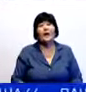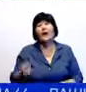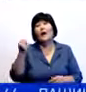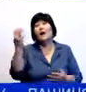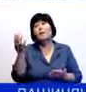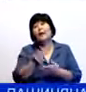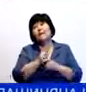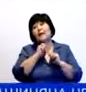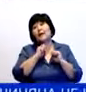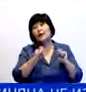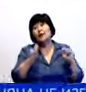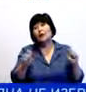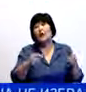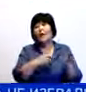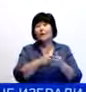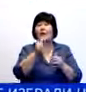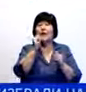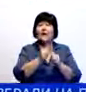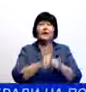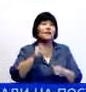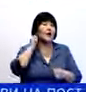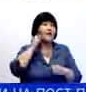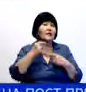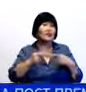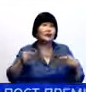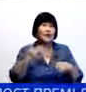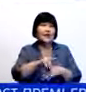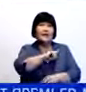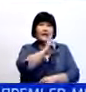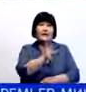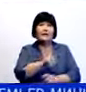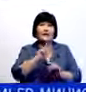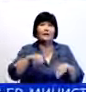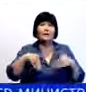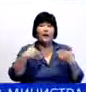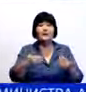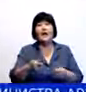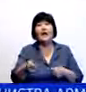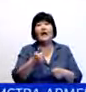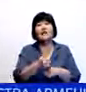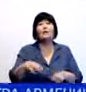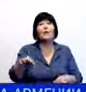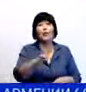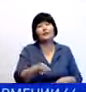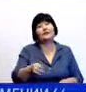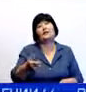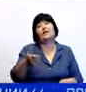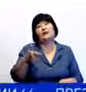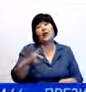Победители и призеры турнира были определены в каждой возрастной категории. Сильнейших поздравила аким области Гульшара